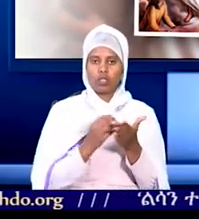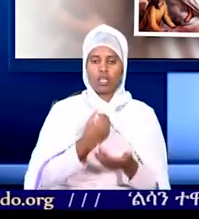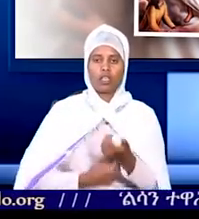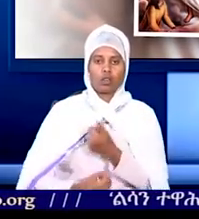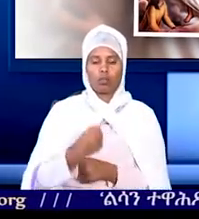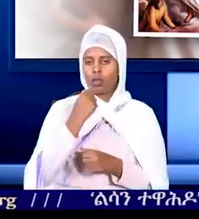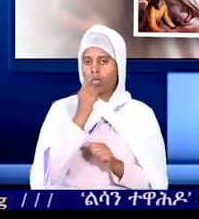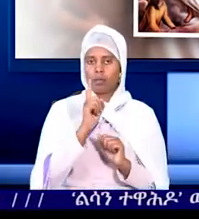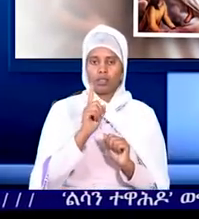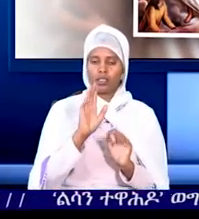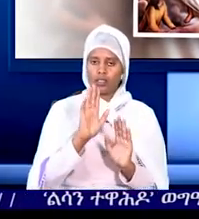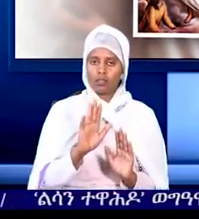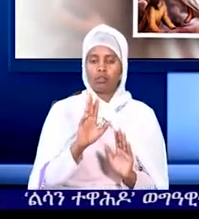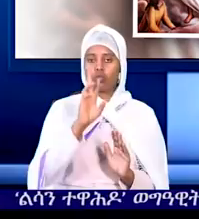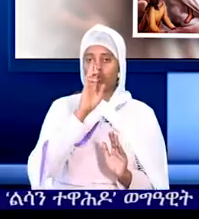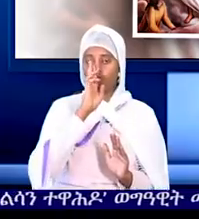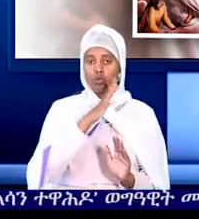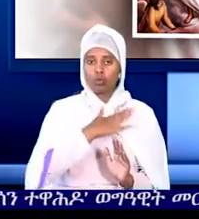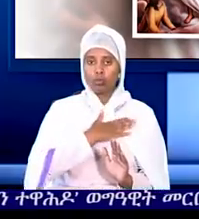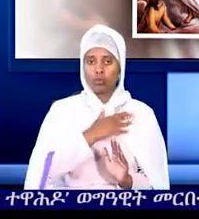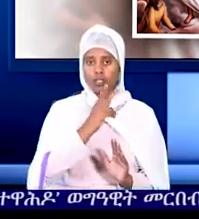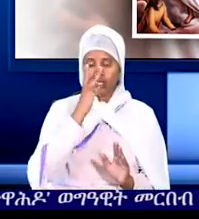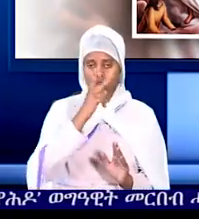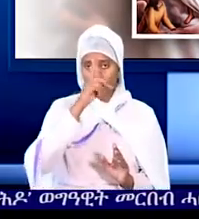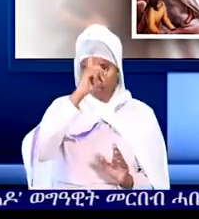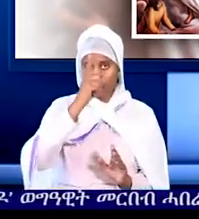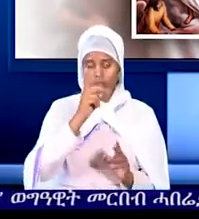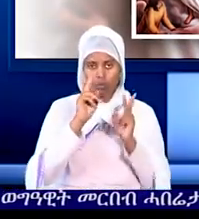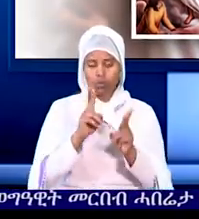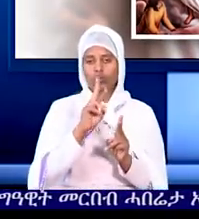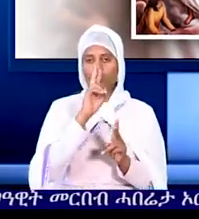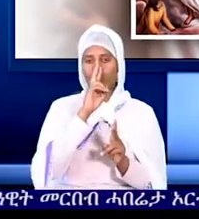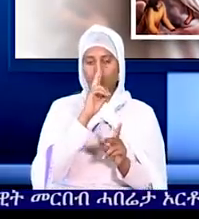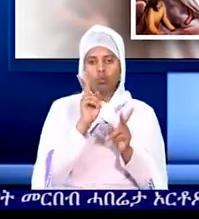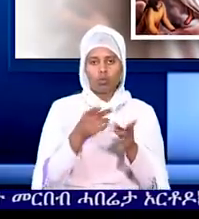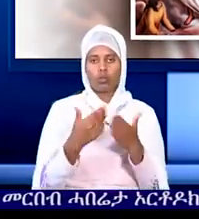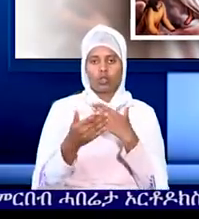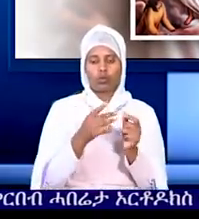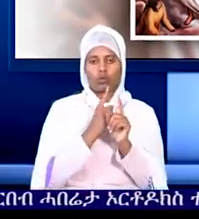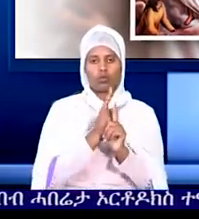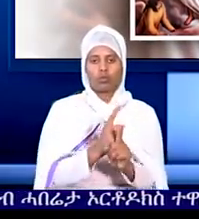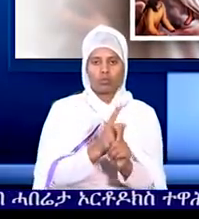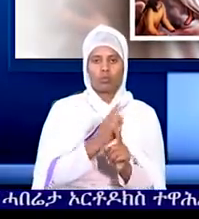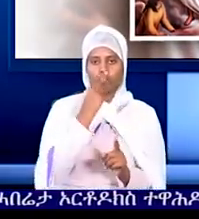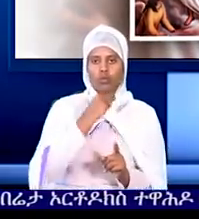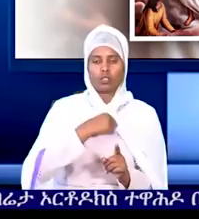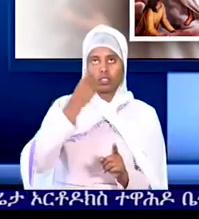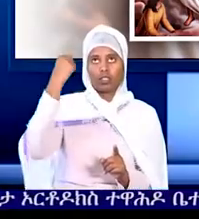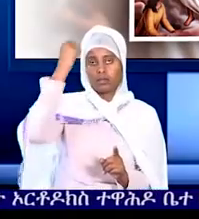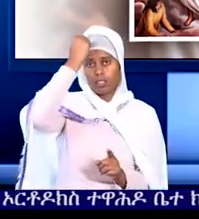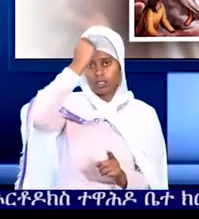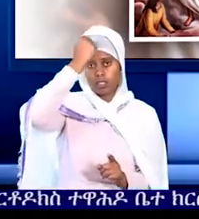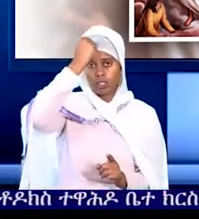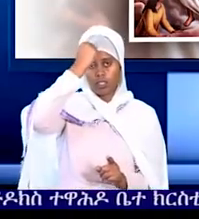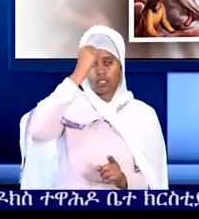إدهم تدمسيسو الكمي أيقونا صام يريئكم اللهم بذل صوم الزندة صومكم